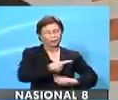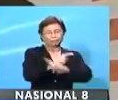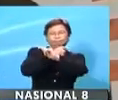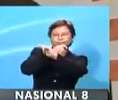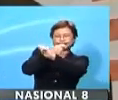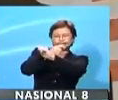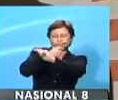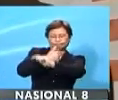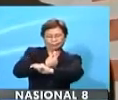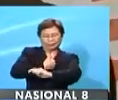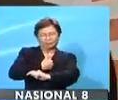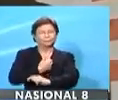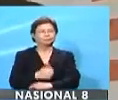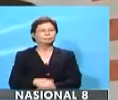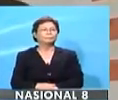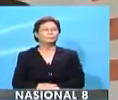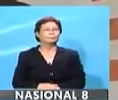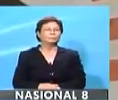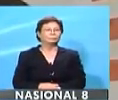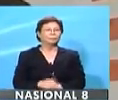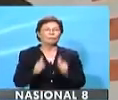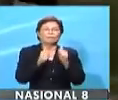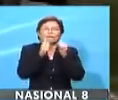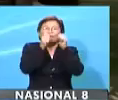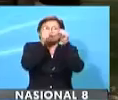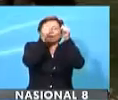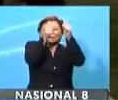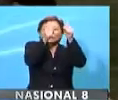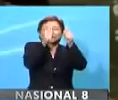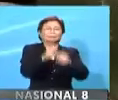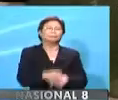diri. Ya, tersohornya